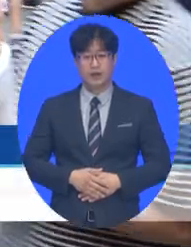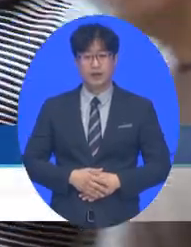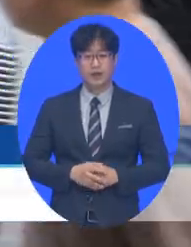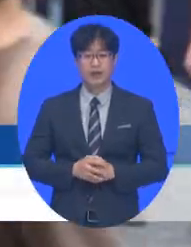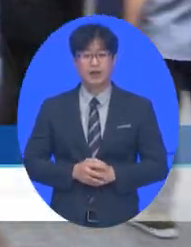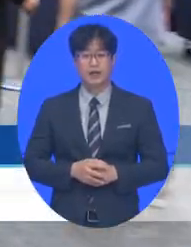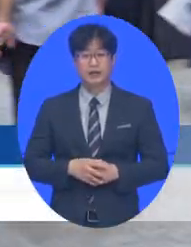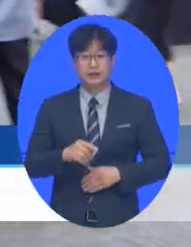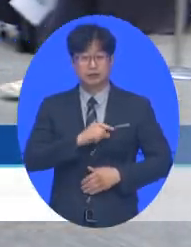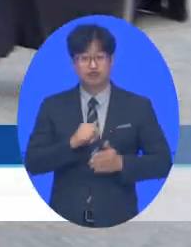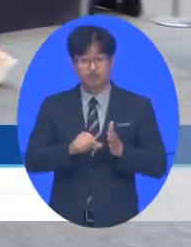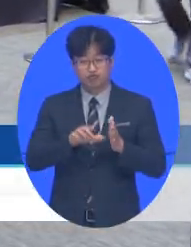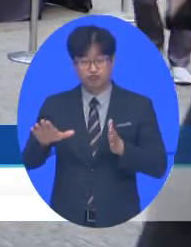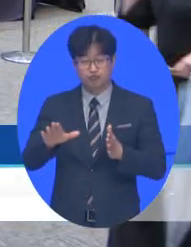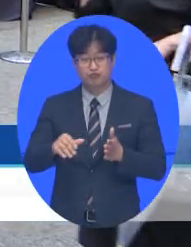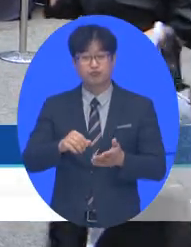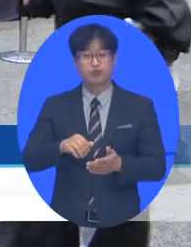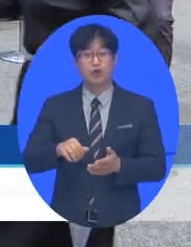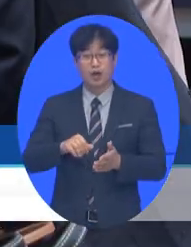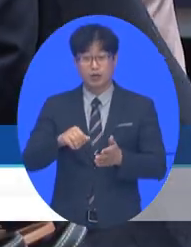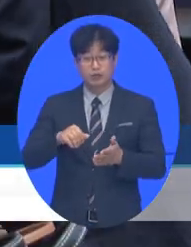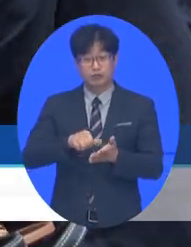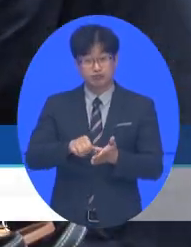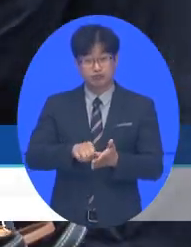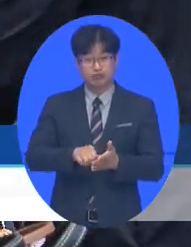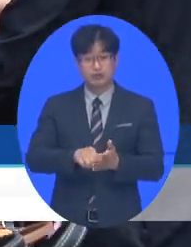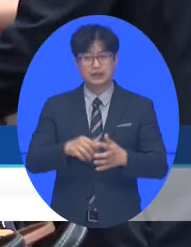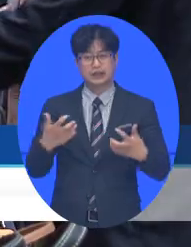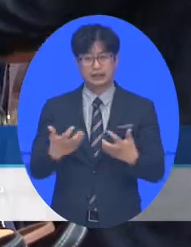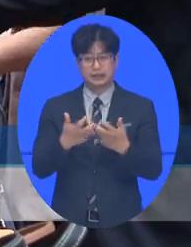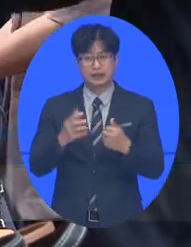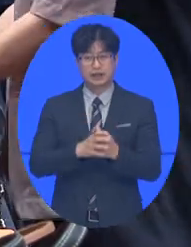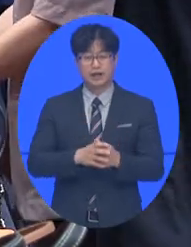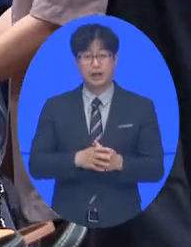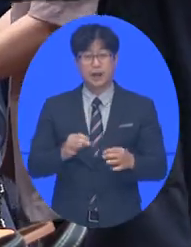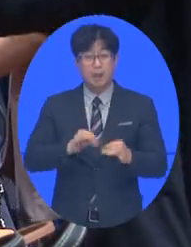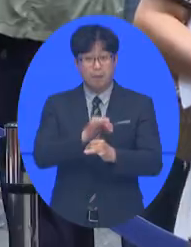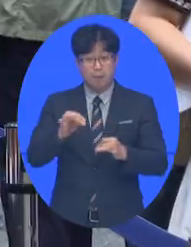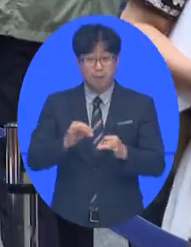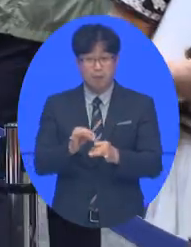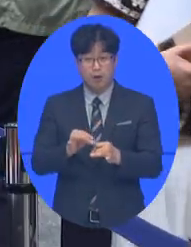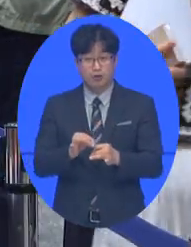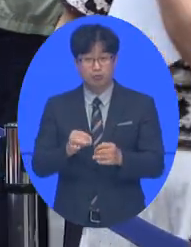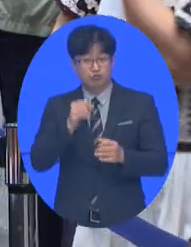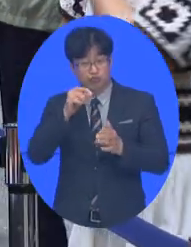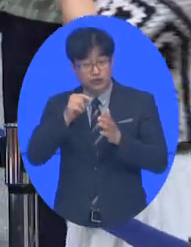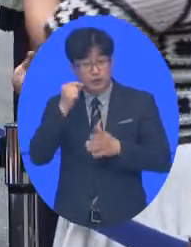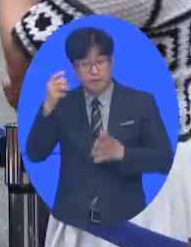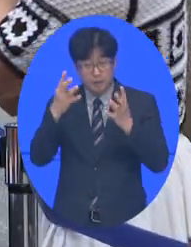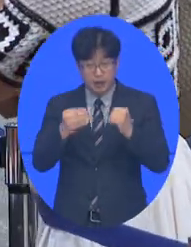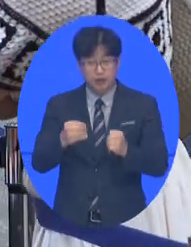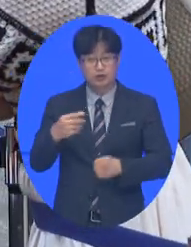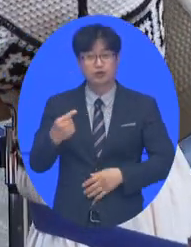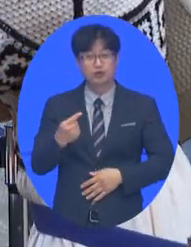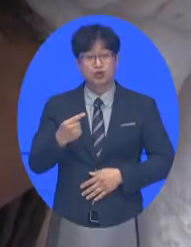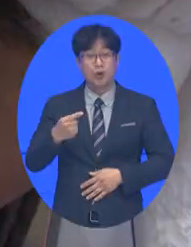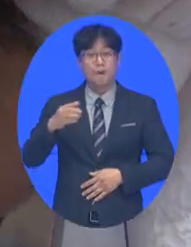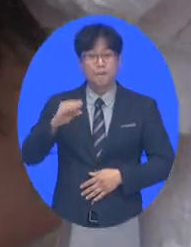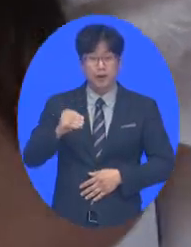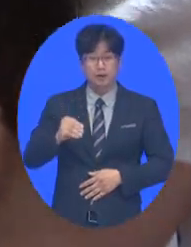이름만 대면 알만한 명품들이 킨텍스 행사장을 가득 채웠습니다. 백화점 오픈런을 하게 만드는 1,000만 원대 샤넬